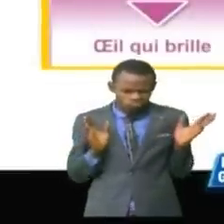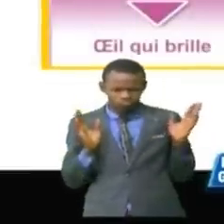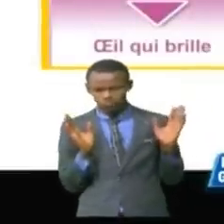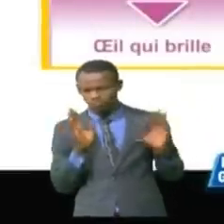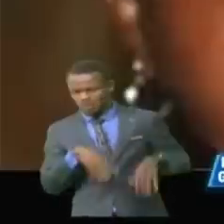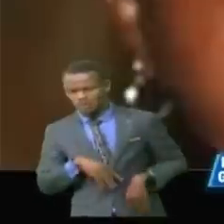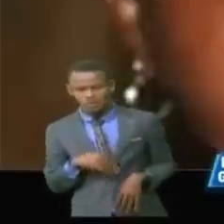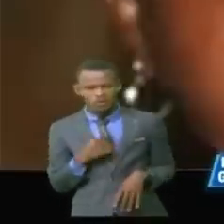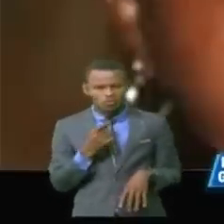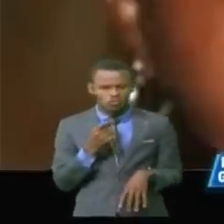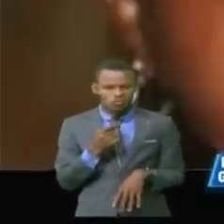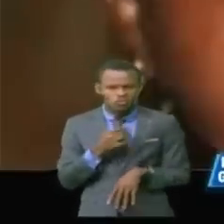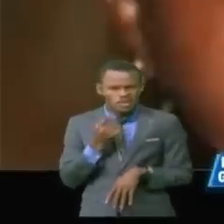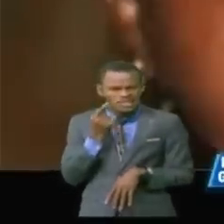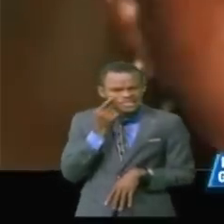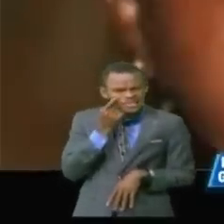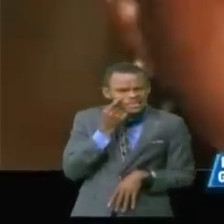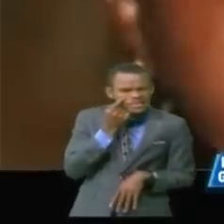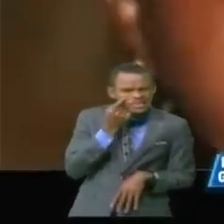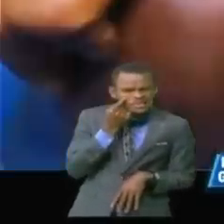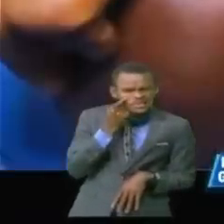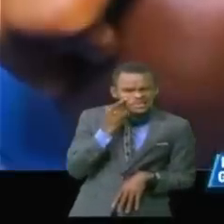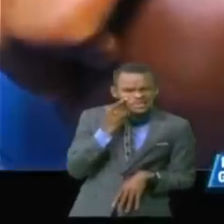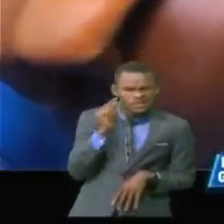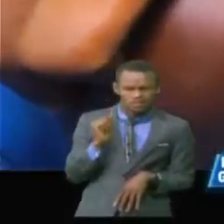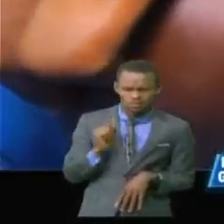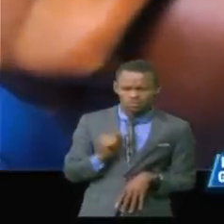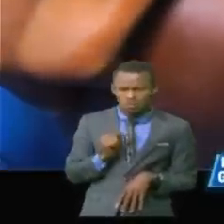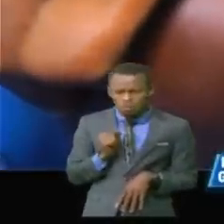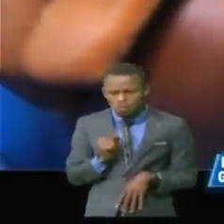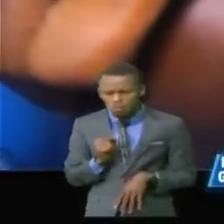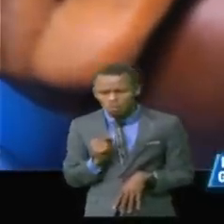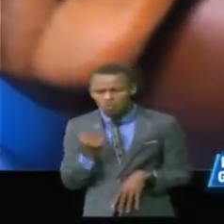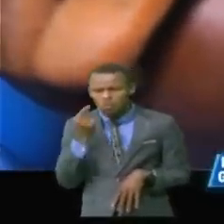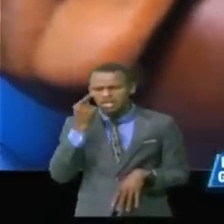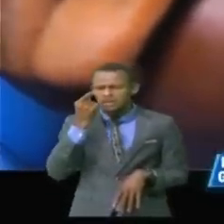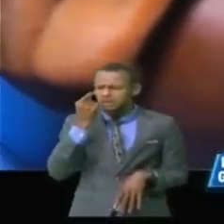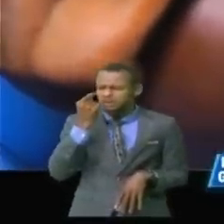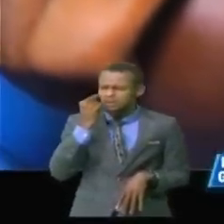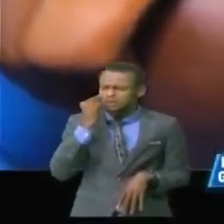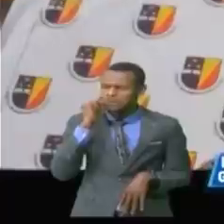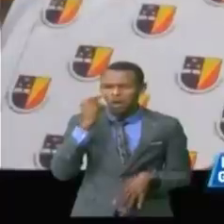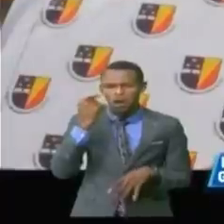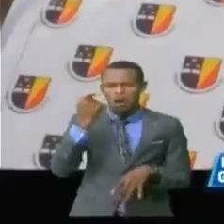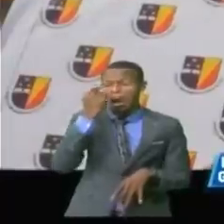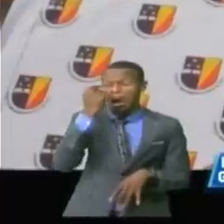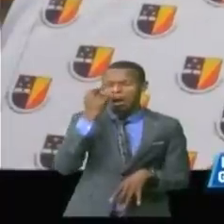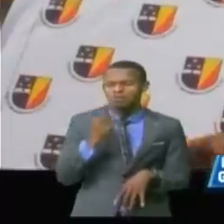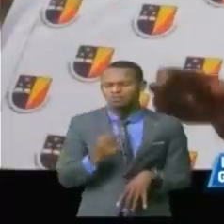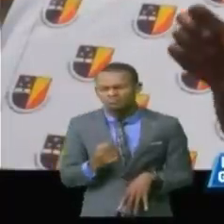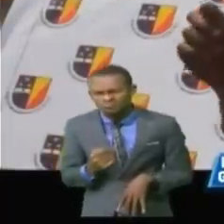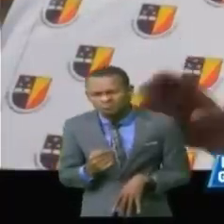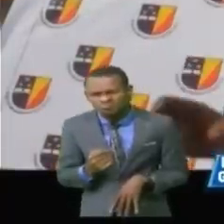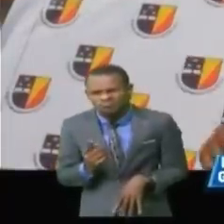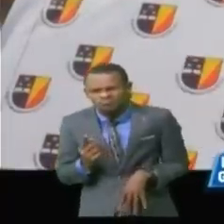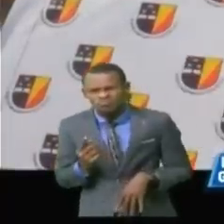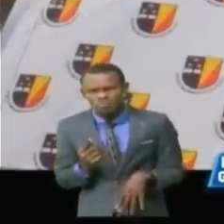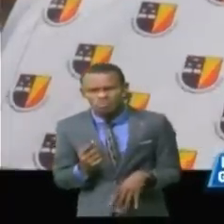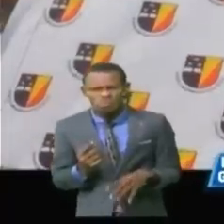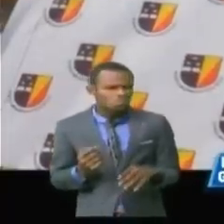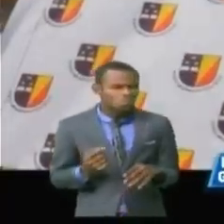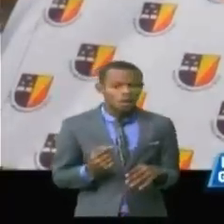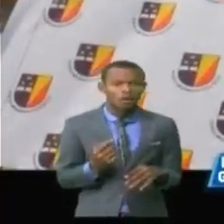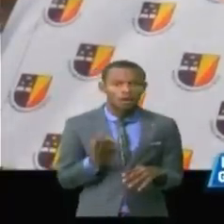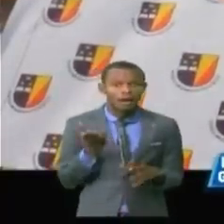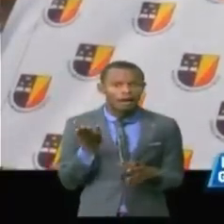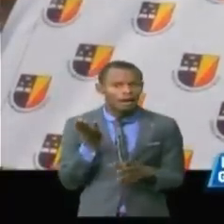une tache blanchâtre au niveau de l'œil, eh bien, lorsque vous voyez cette tache blanchâtre, il faut vous en